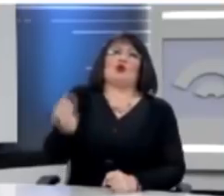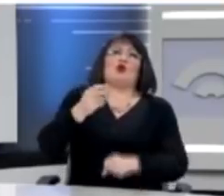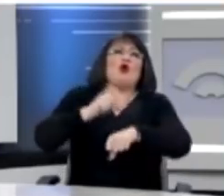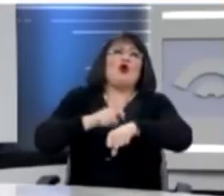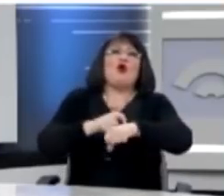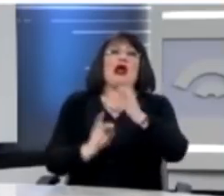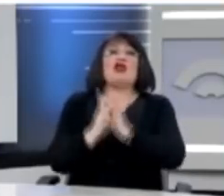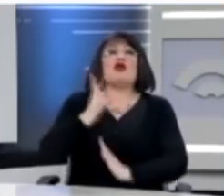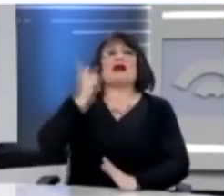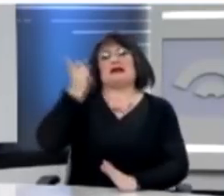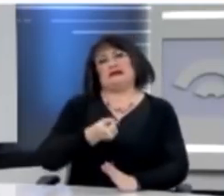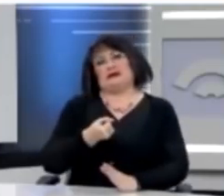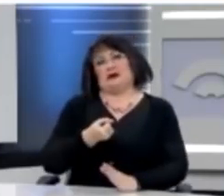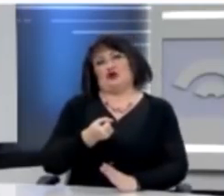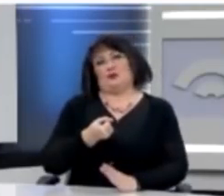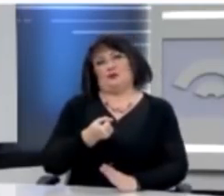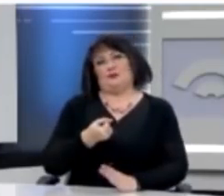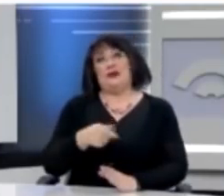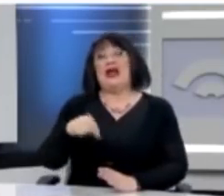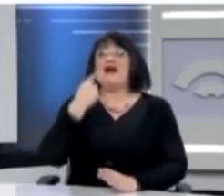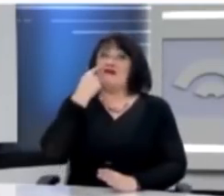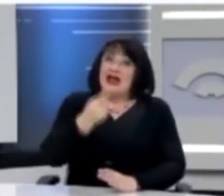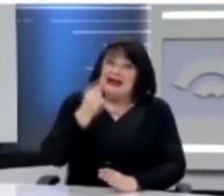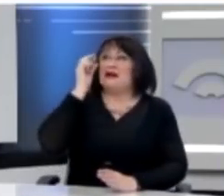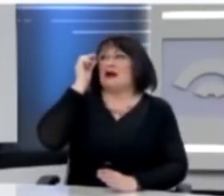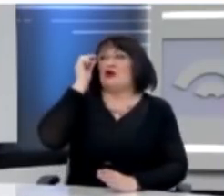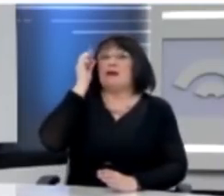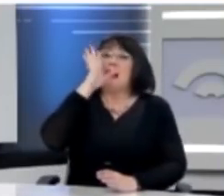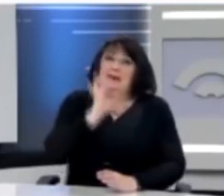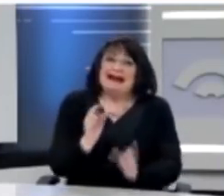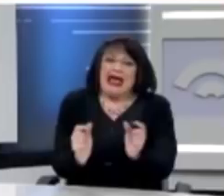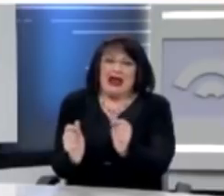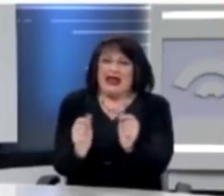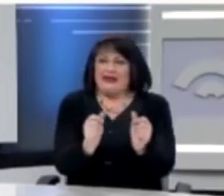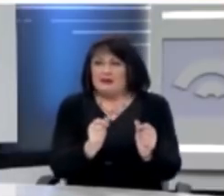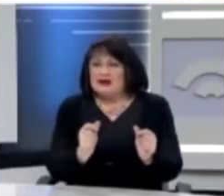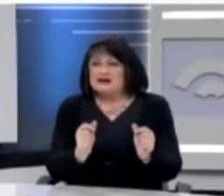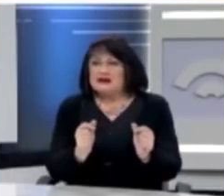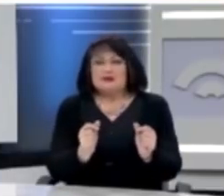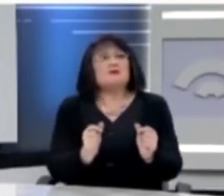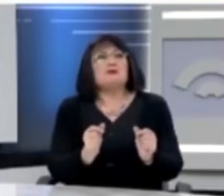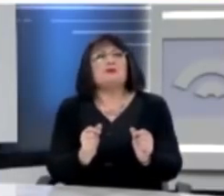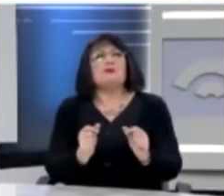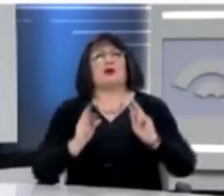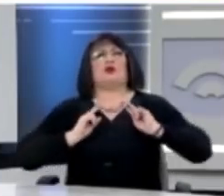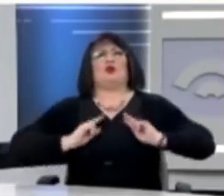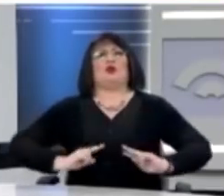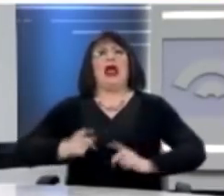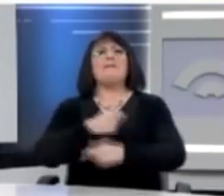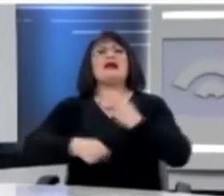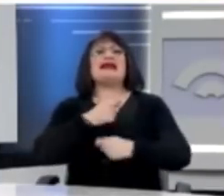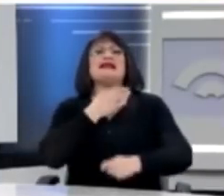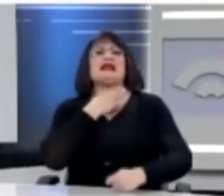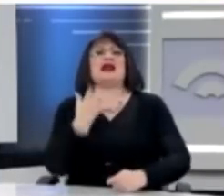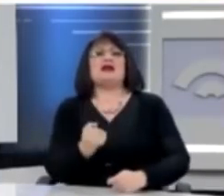κατά 12%. Είναι φανερό ότι με αυτή τη ρύθμιση ικανοποιείται τις ανάγκες των επιχειρήσεων